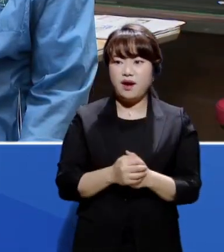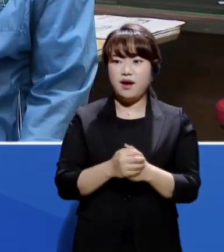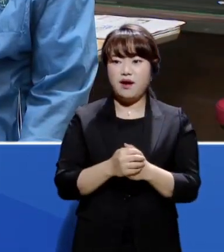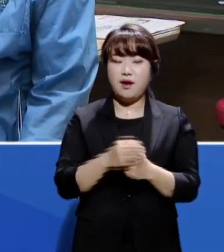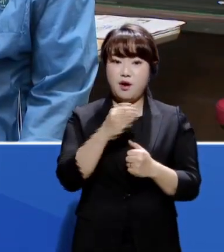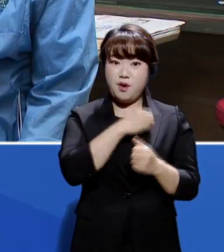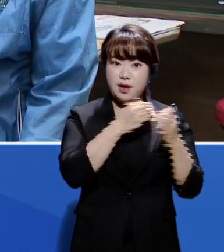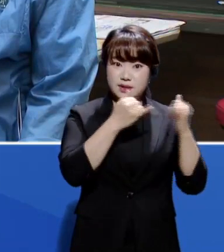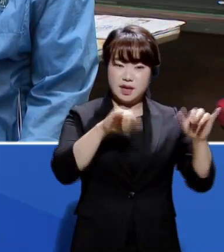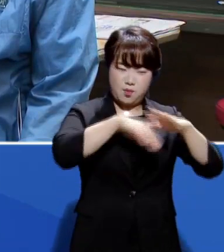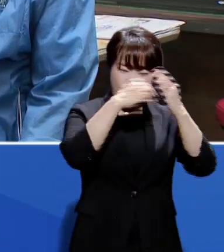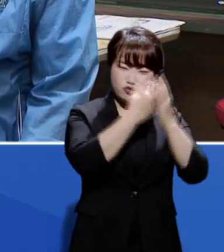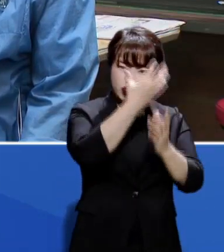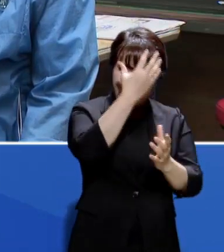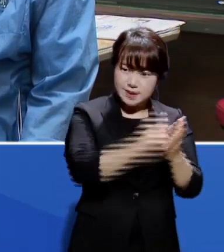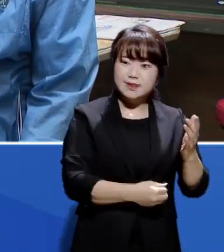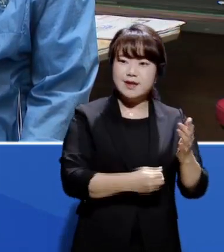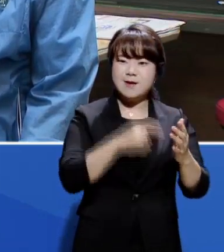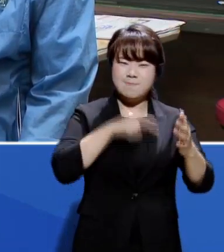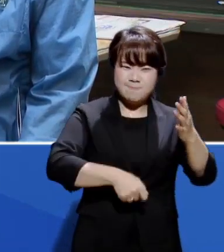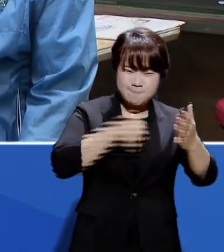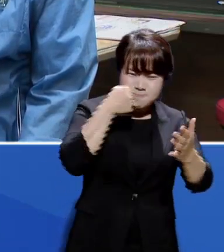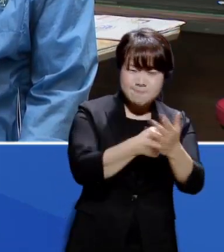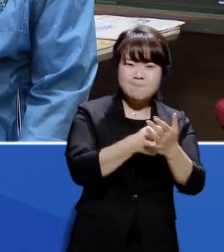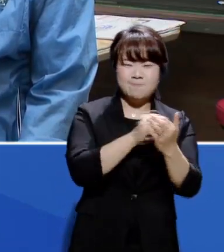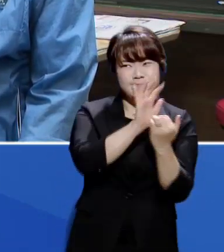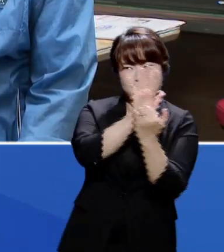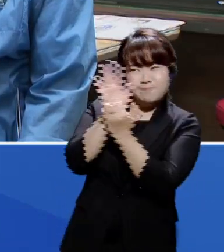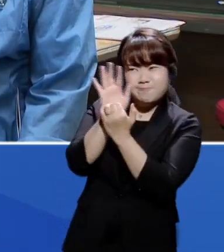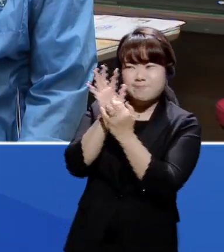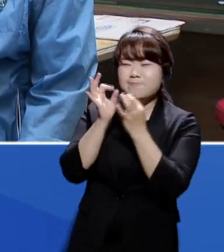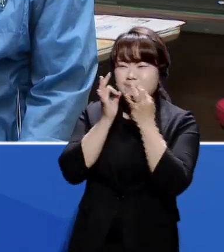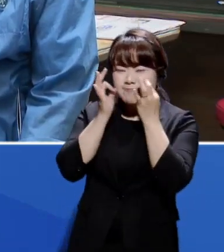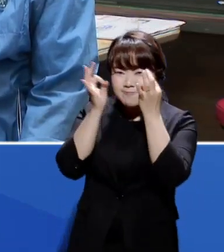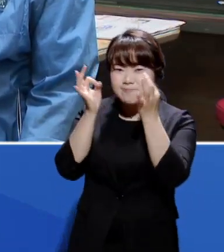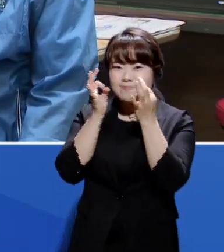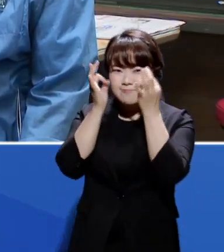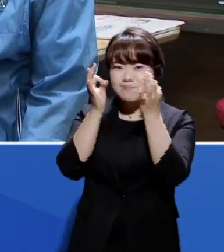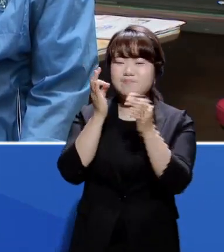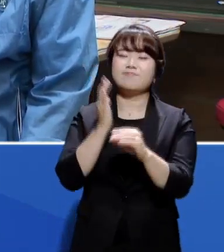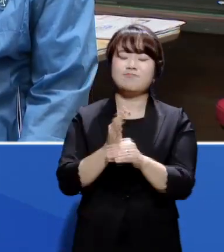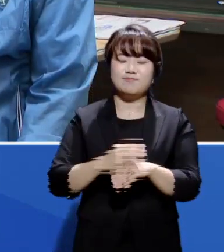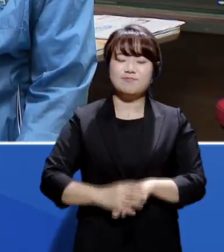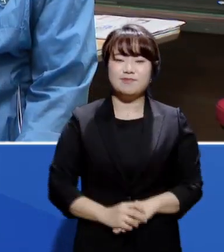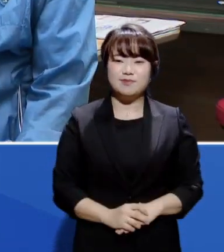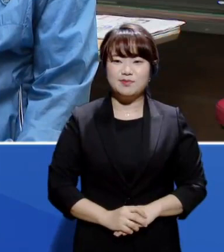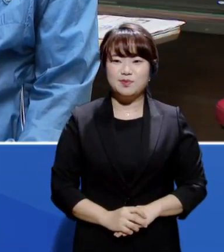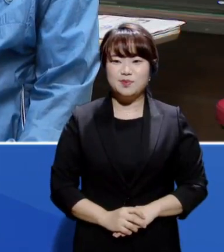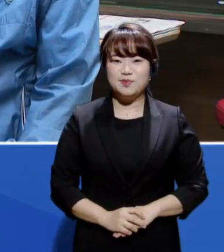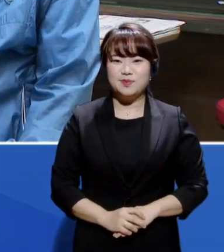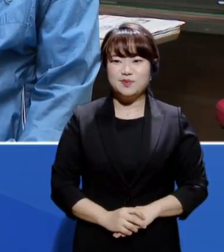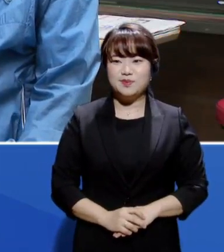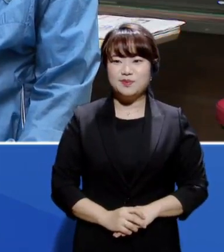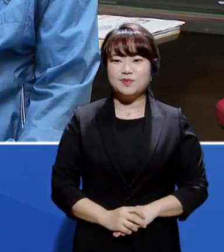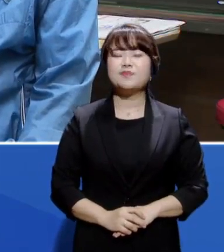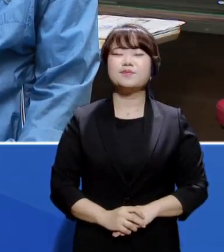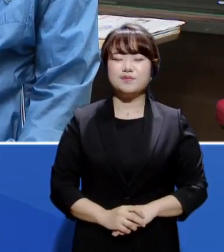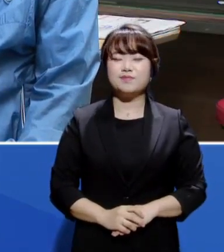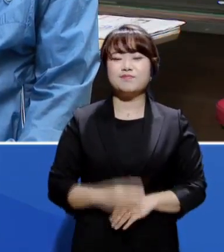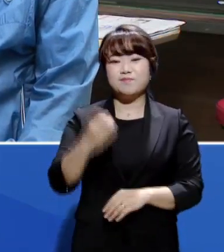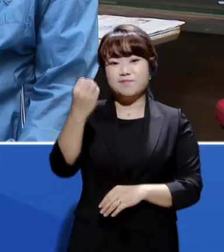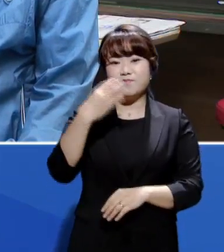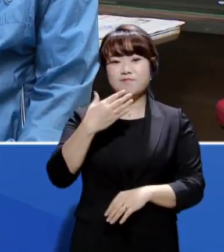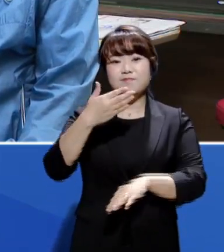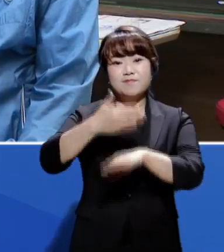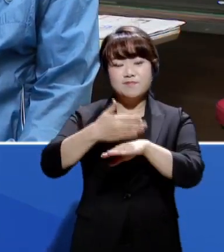우리 회원들이 전체적으로 사생 결단으로 지키겠다는 그런 의지밖에 지금 아무것도 없습니다. 네, 여기까지